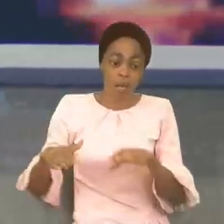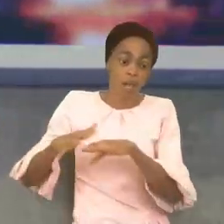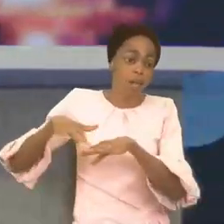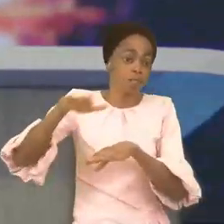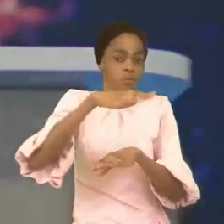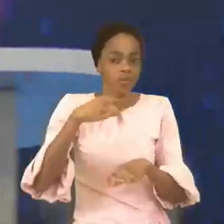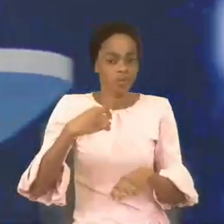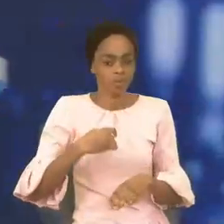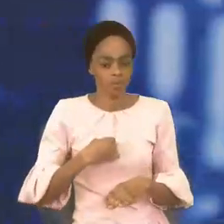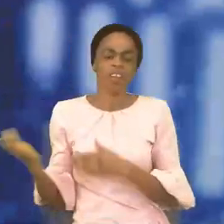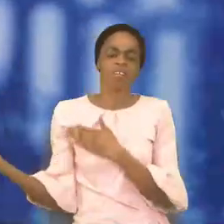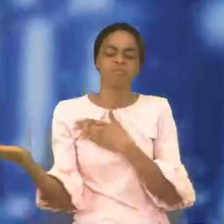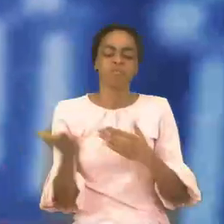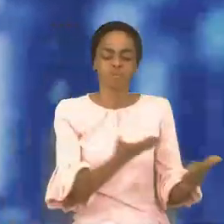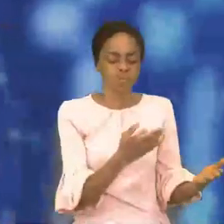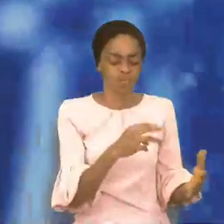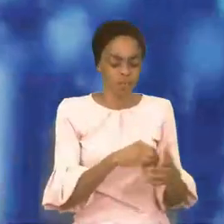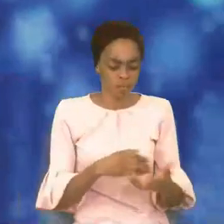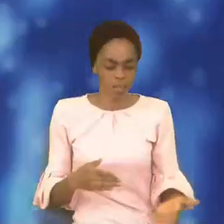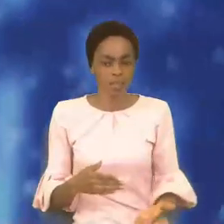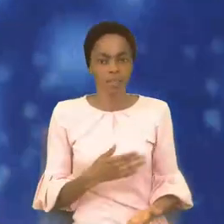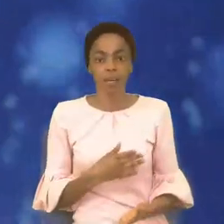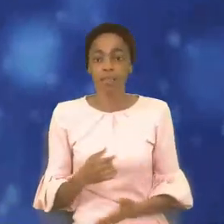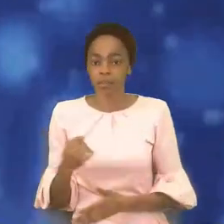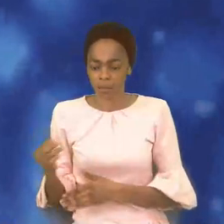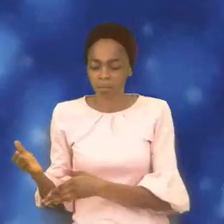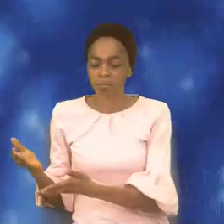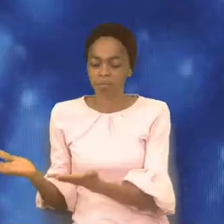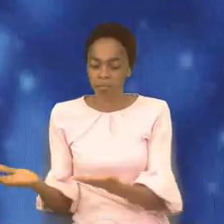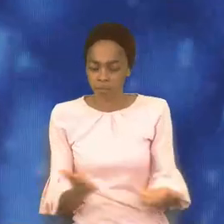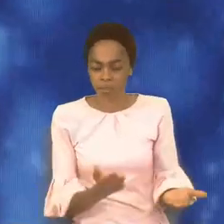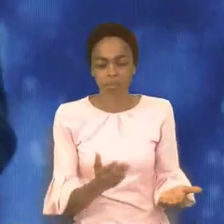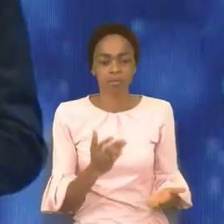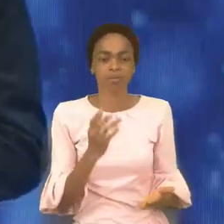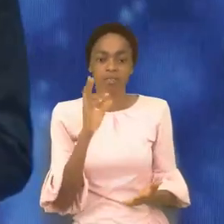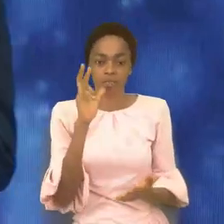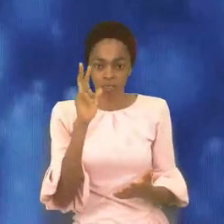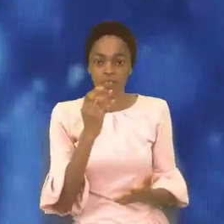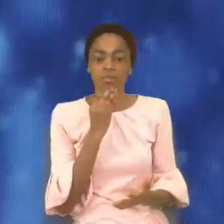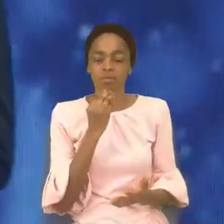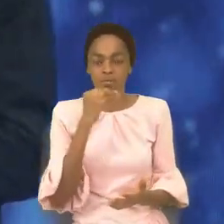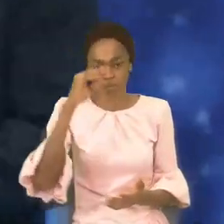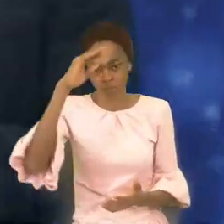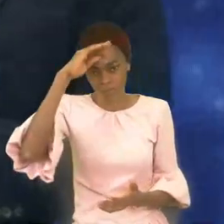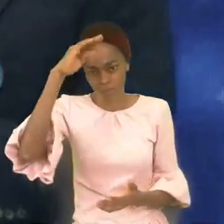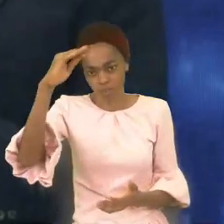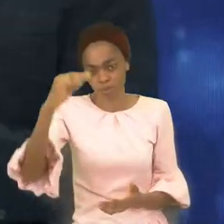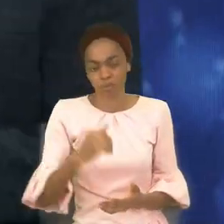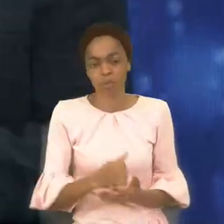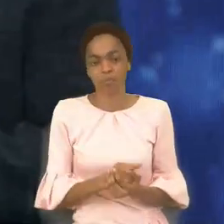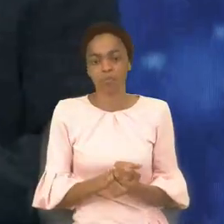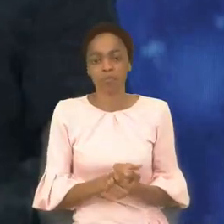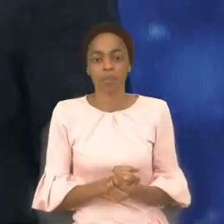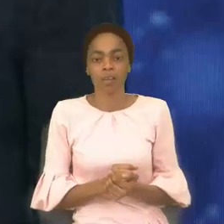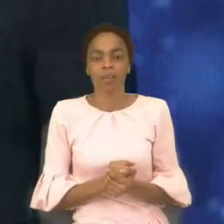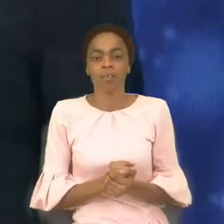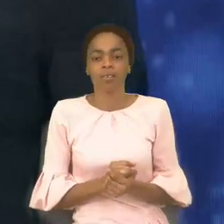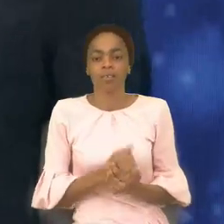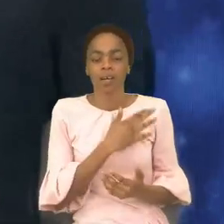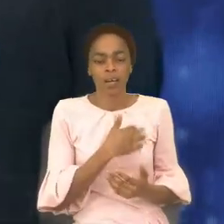moi? Amenez-les ici. Alors, on a amené Shadrach, Meshach et